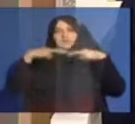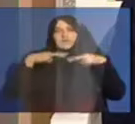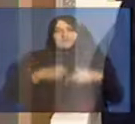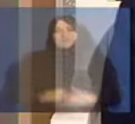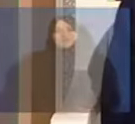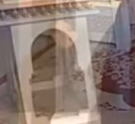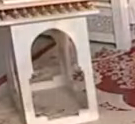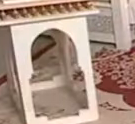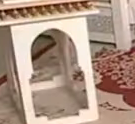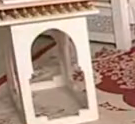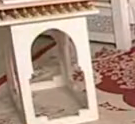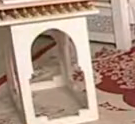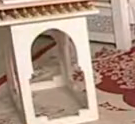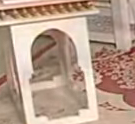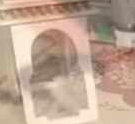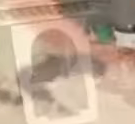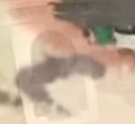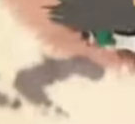البلاتو.